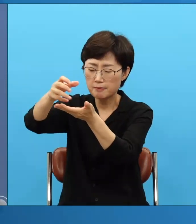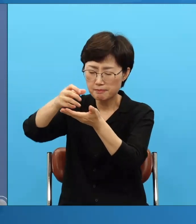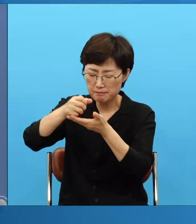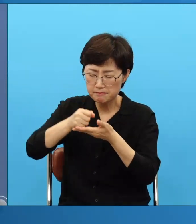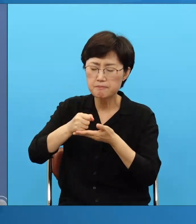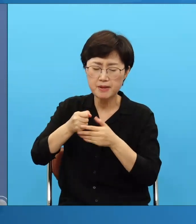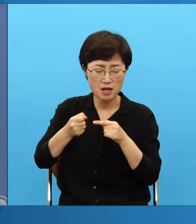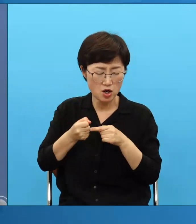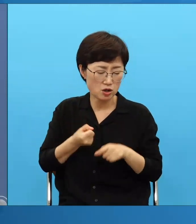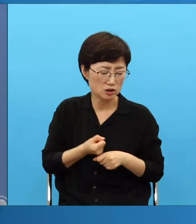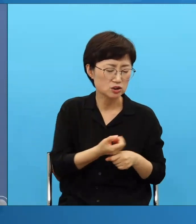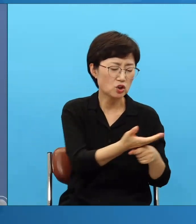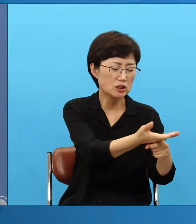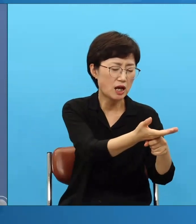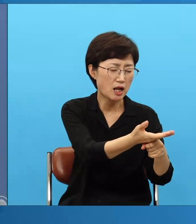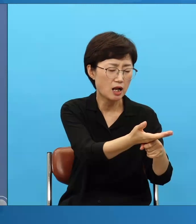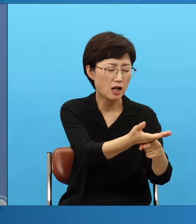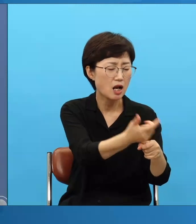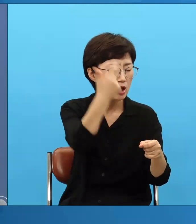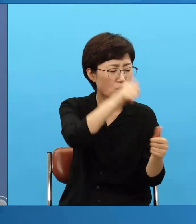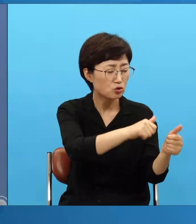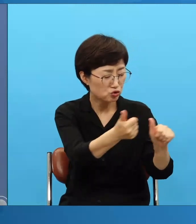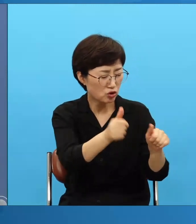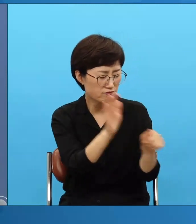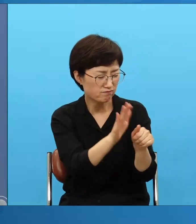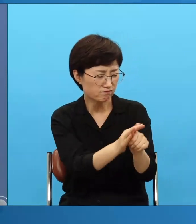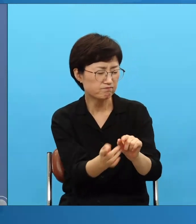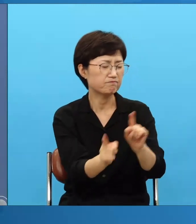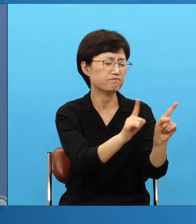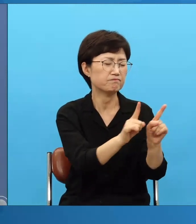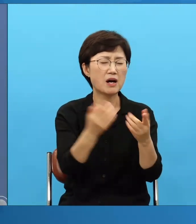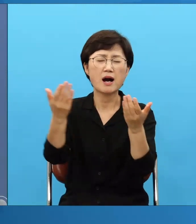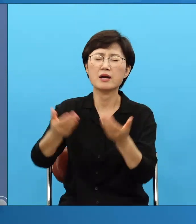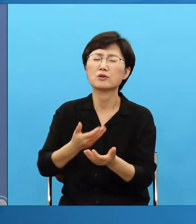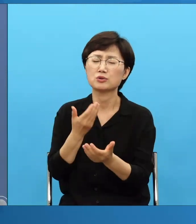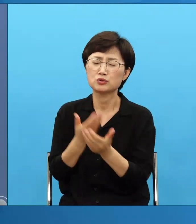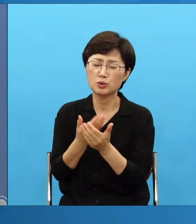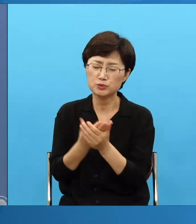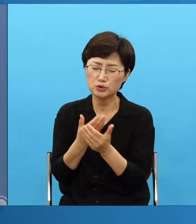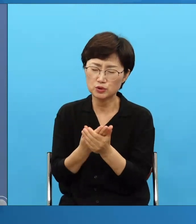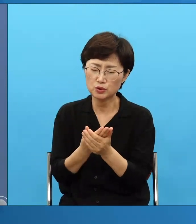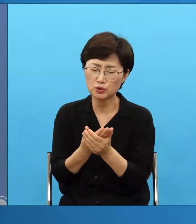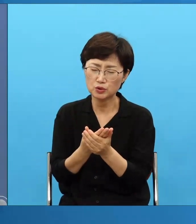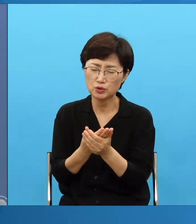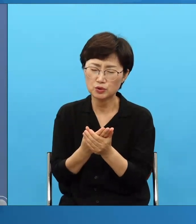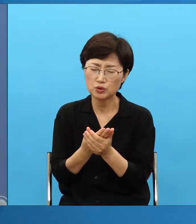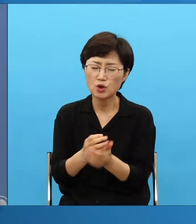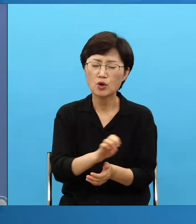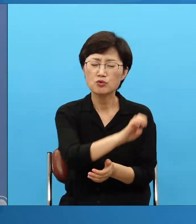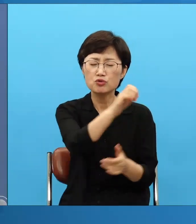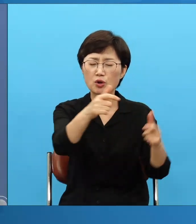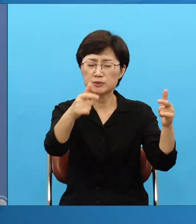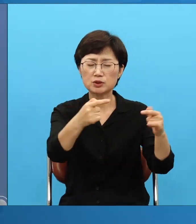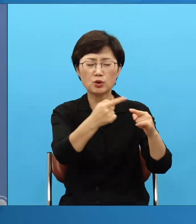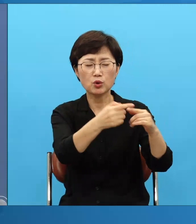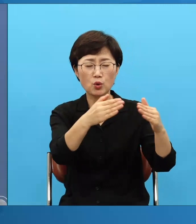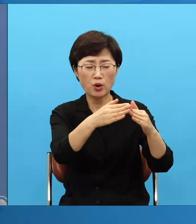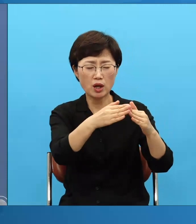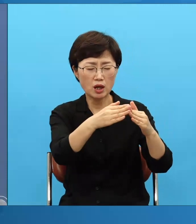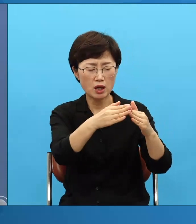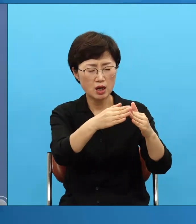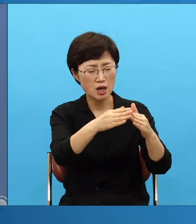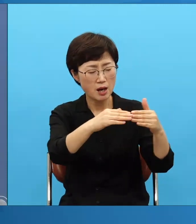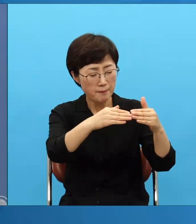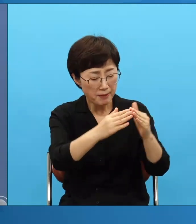자 살리게 해 주옵소서. And with your great power, may we be able to save those who are dying. 무너진 유럽 교회 살리게 하옵소서. May we be